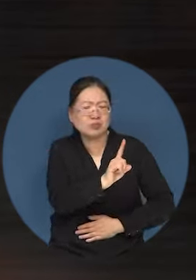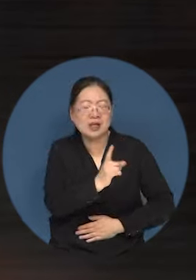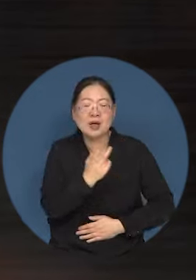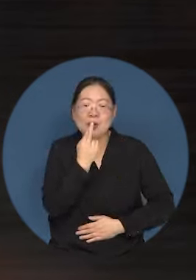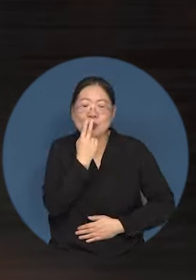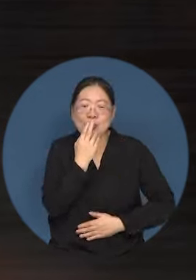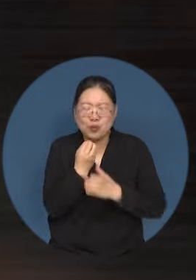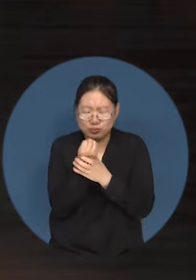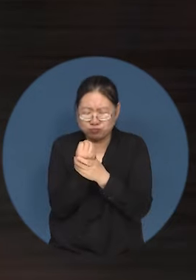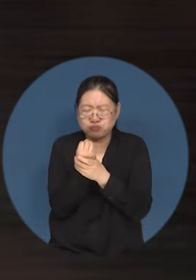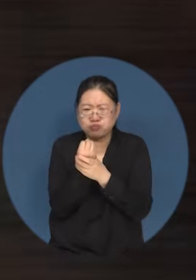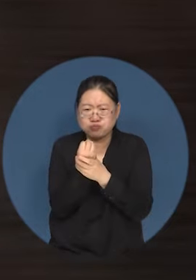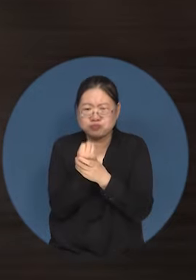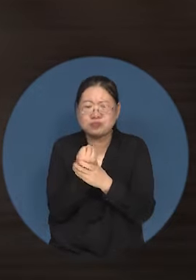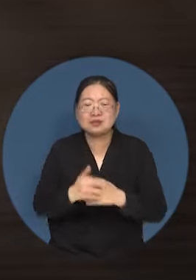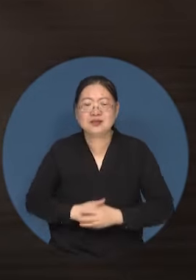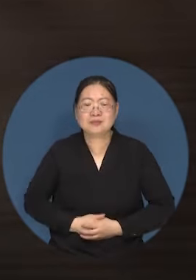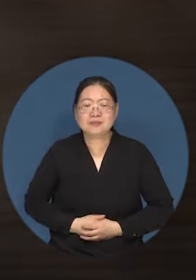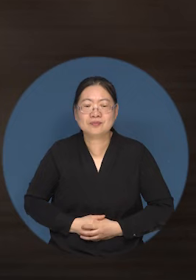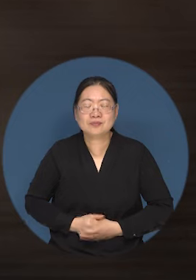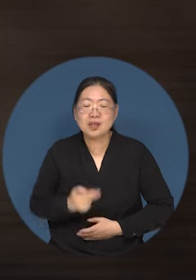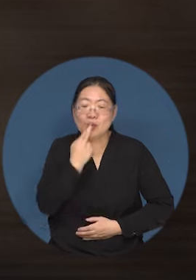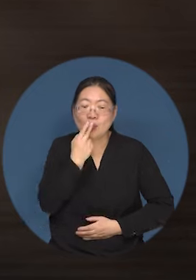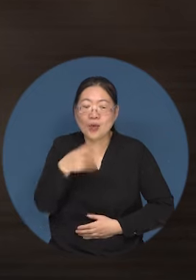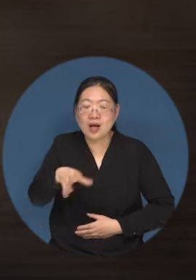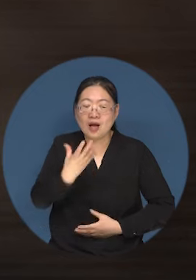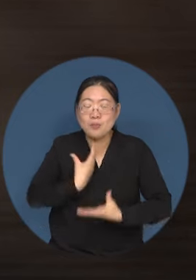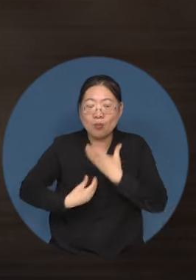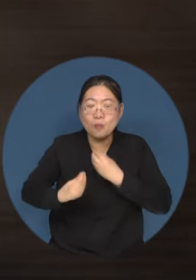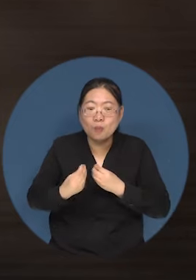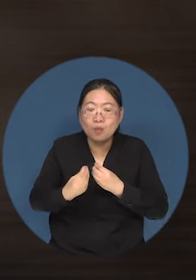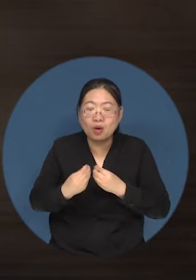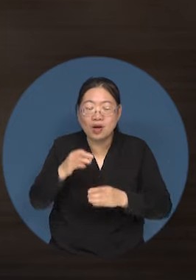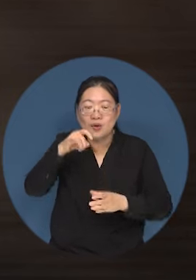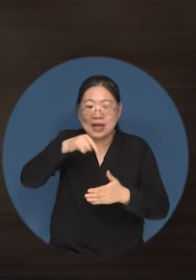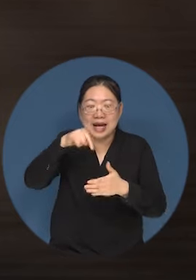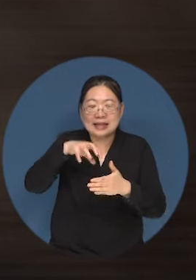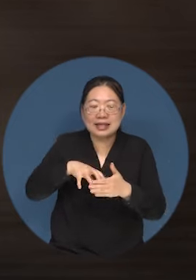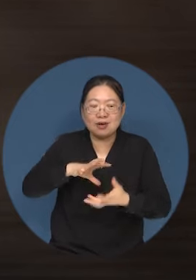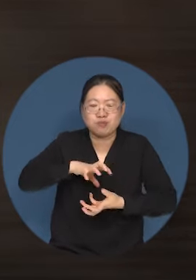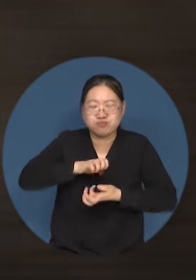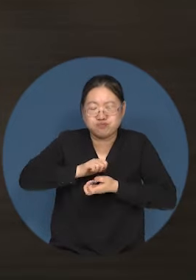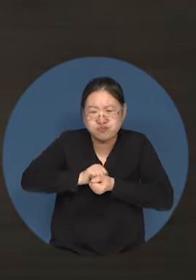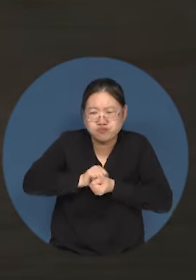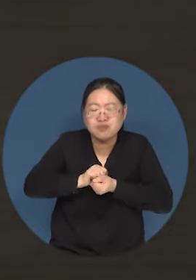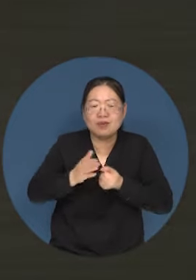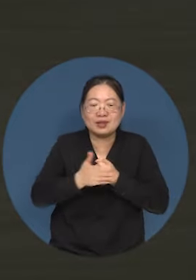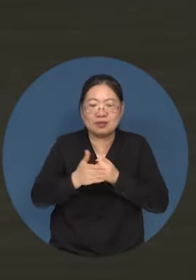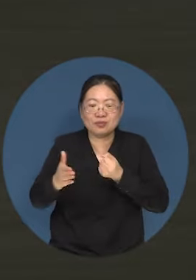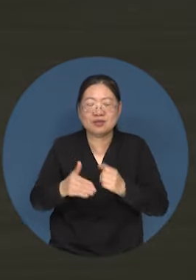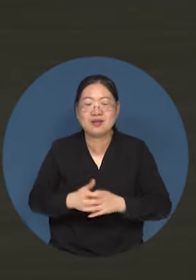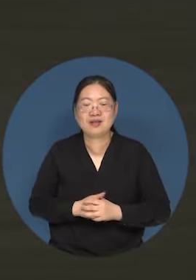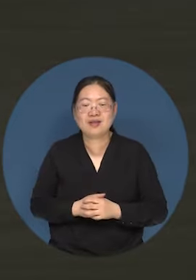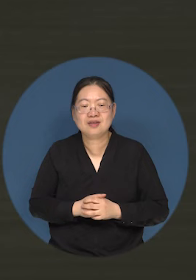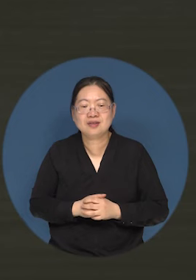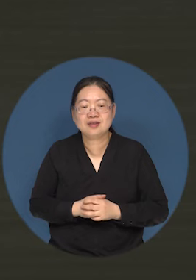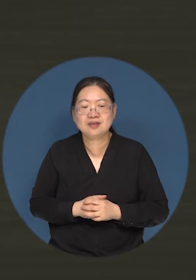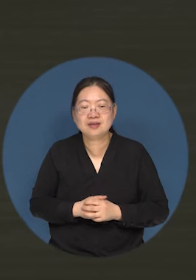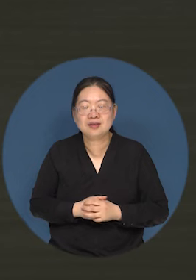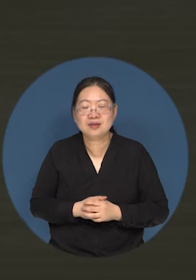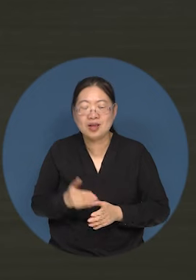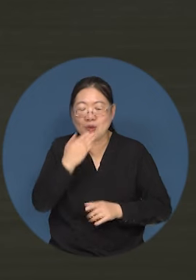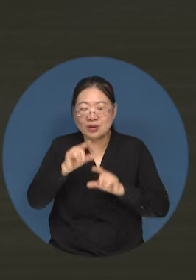비닐 뭉치였습니다. 그 비닐을 먹고 그게 이제 위 속에서 이렇게 뭉쳐지면서 그